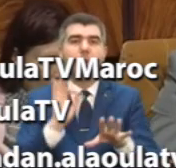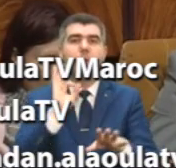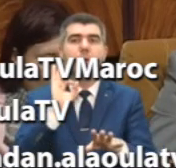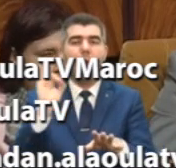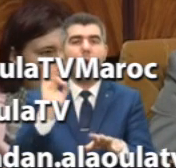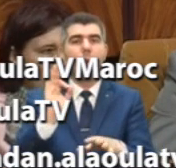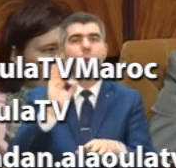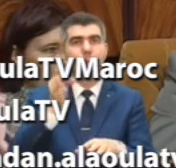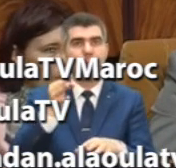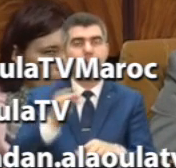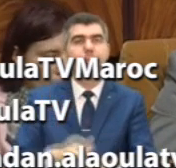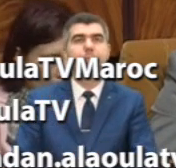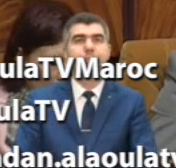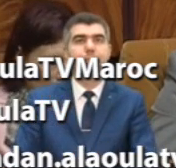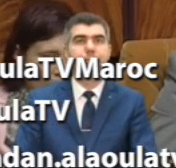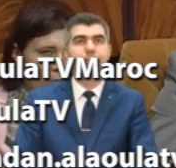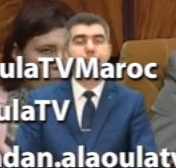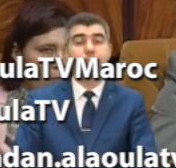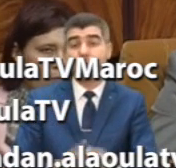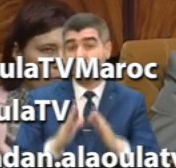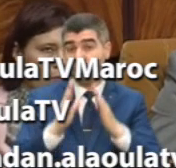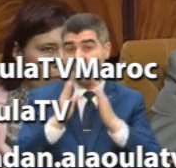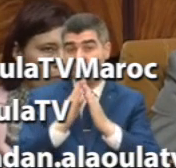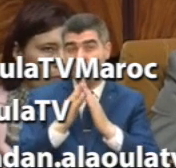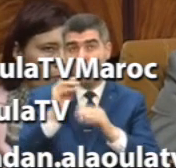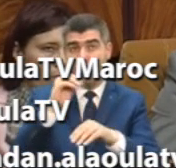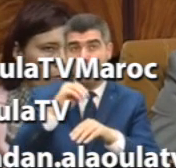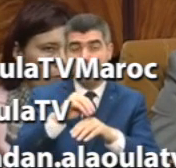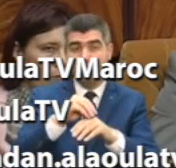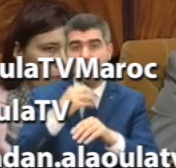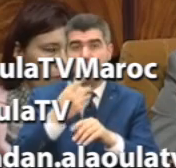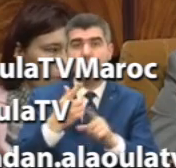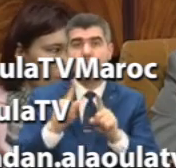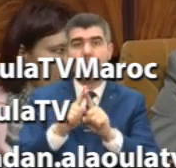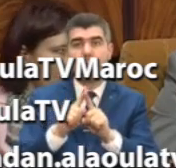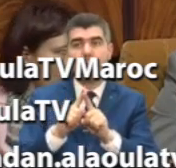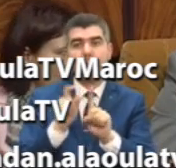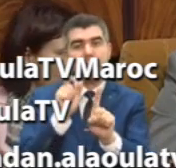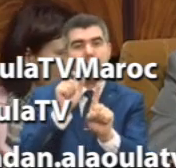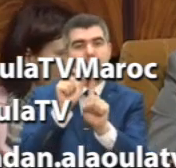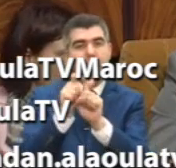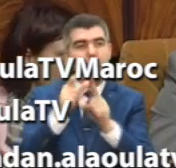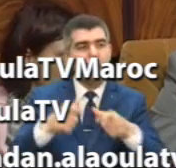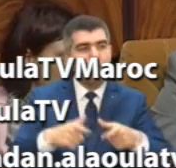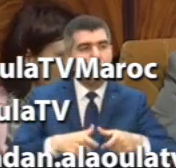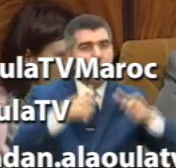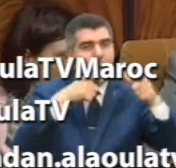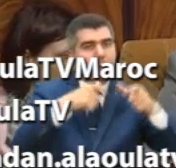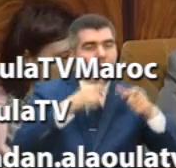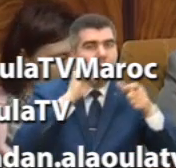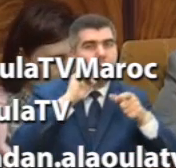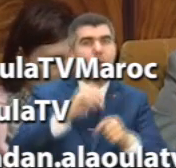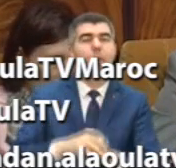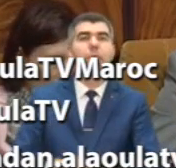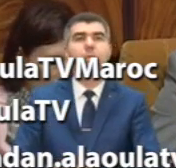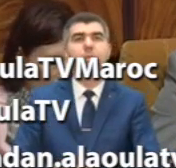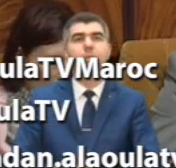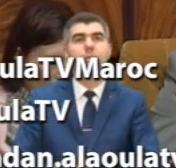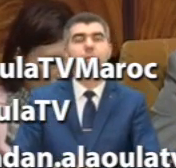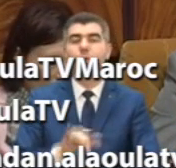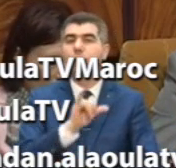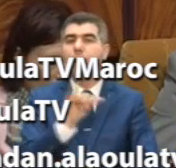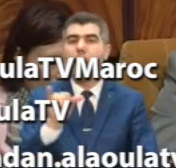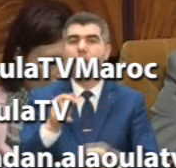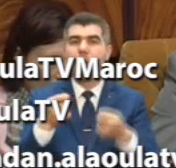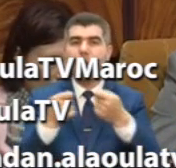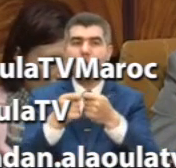وارضهم، والسكن ديال الاستفاده والشروط ديال الاستفاده. راه لا يعقل ان نفس